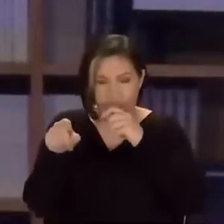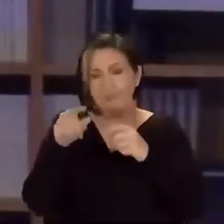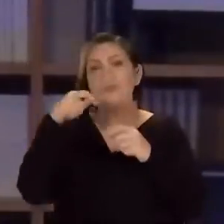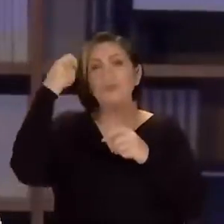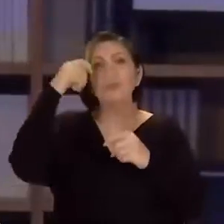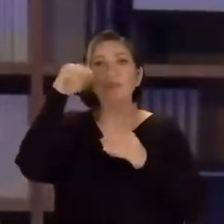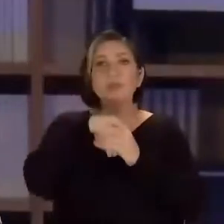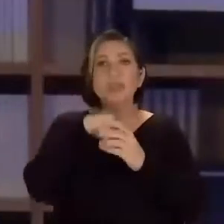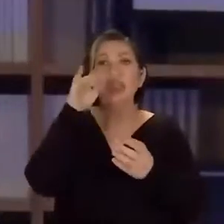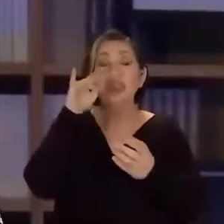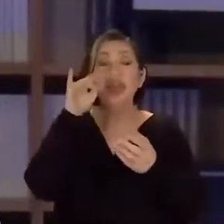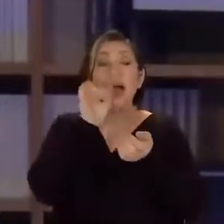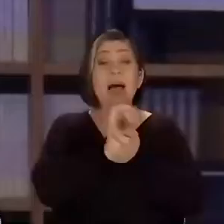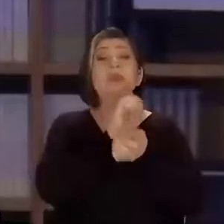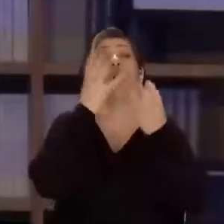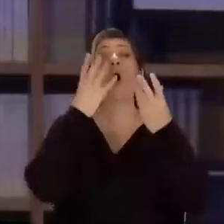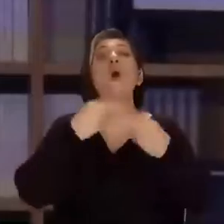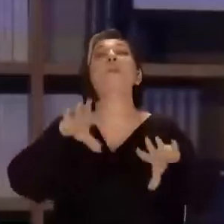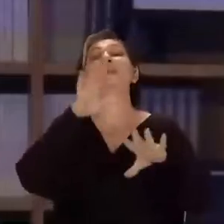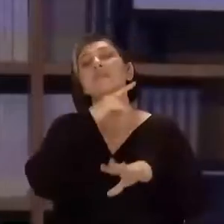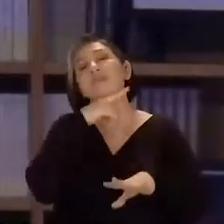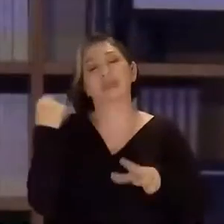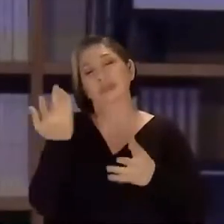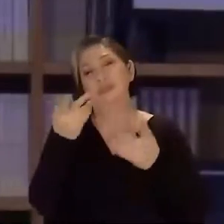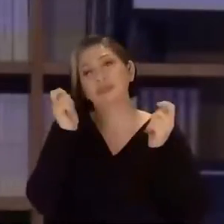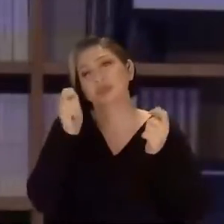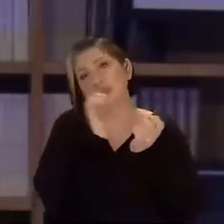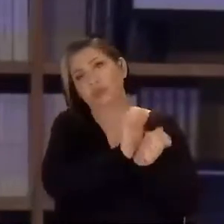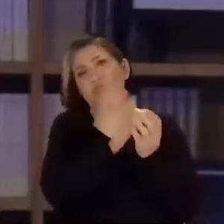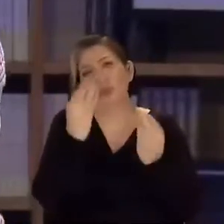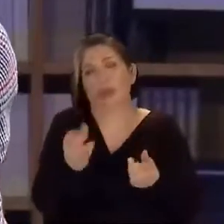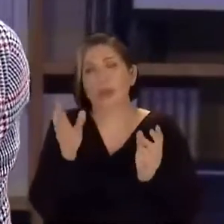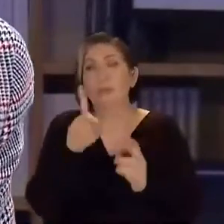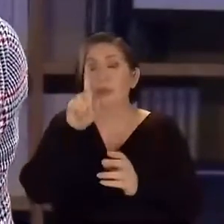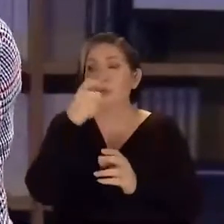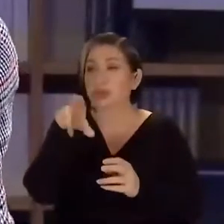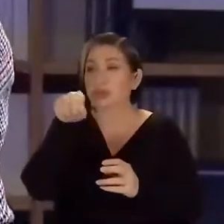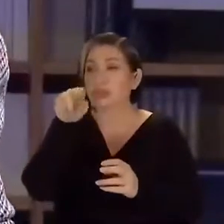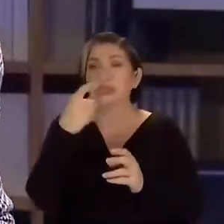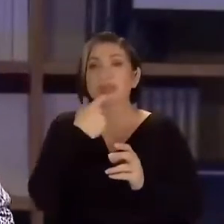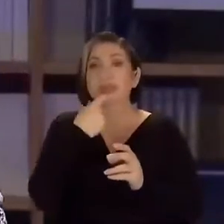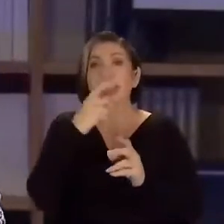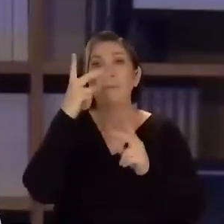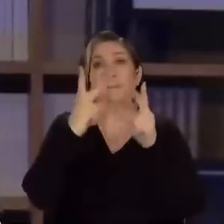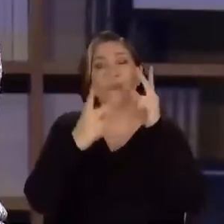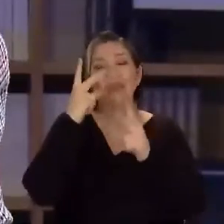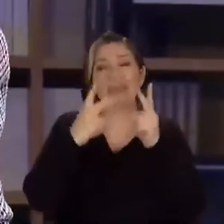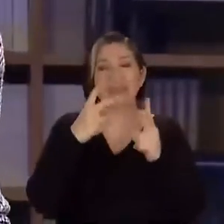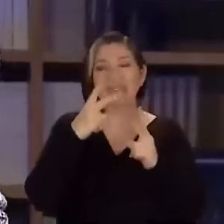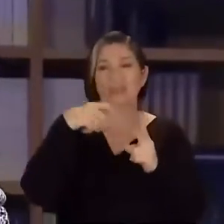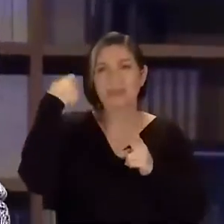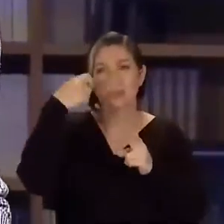filmin sonunda cezasını almaması bulmaması mümkün değildir Amerikan sinemasında. 70'li yıllarda bazı kimi